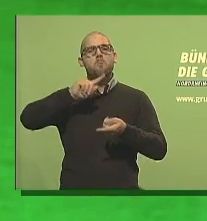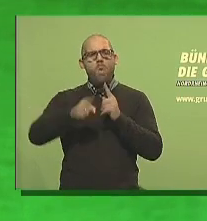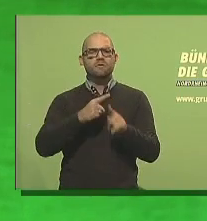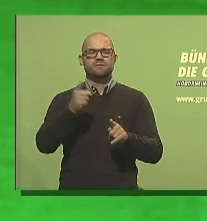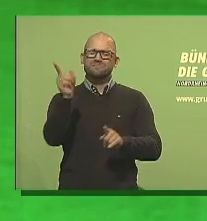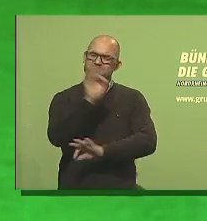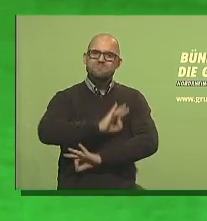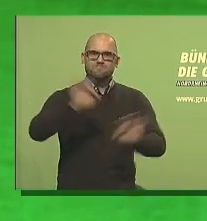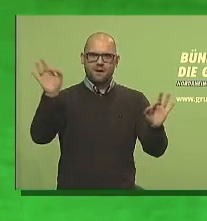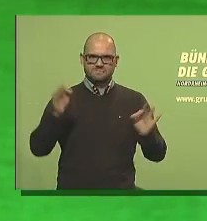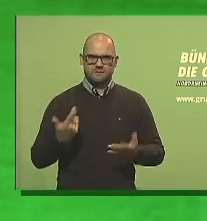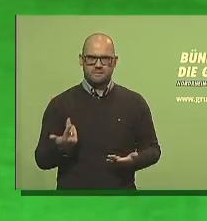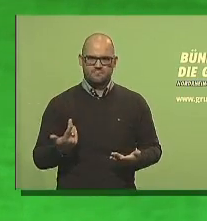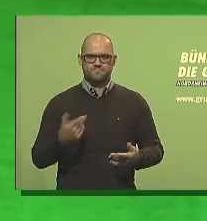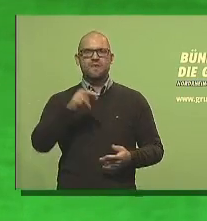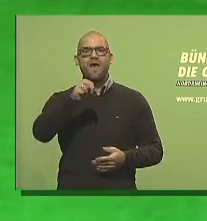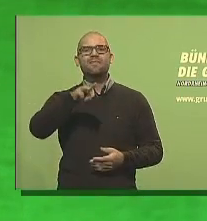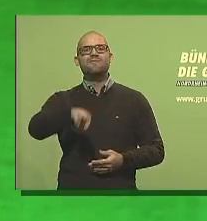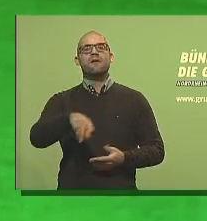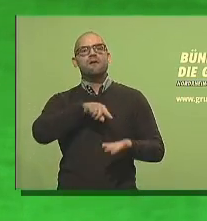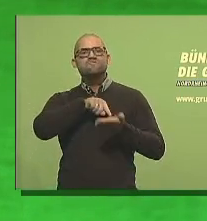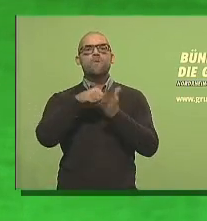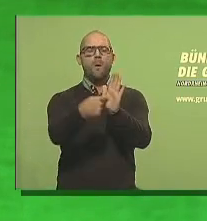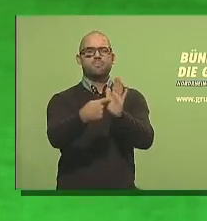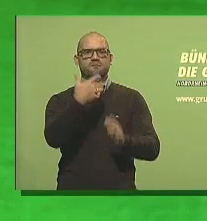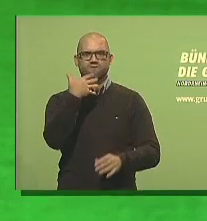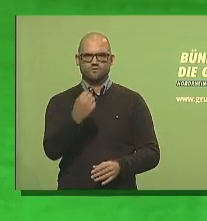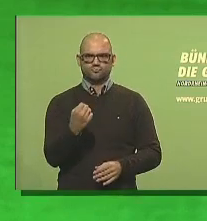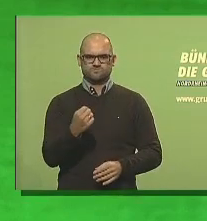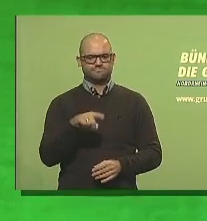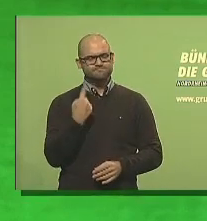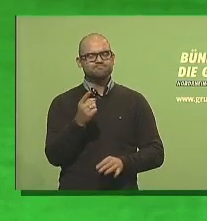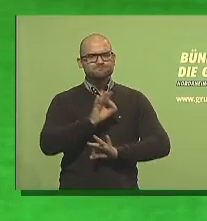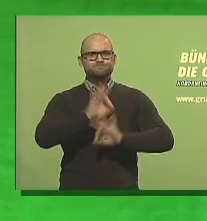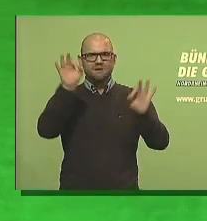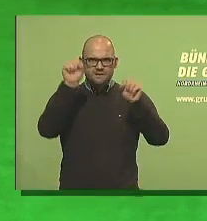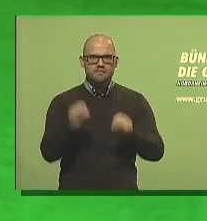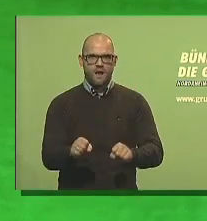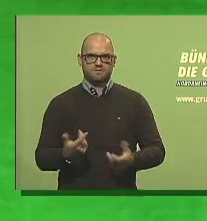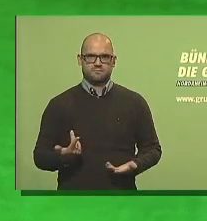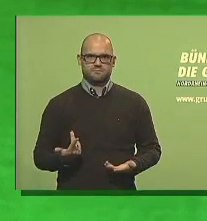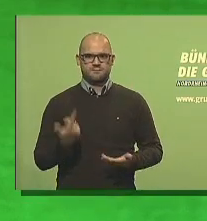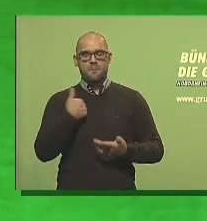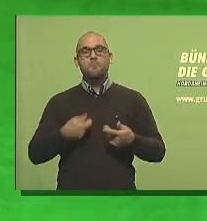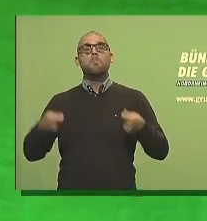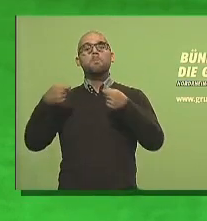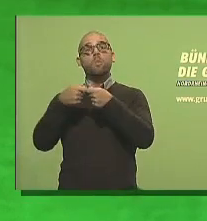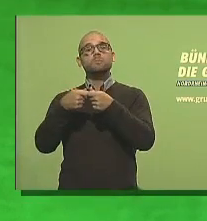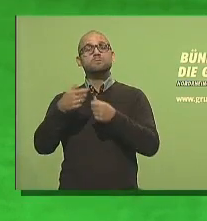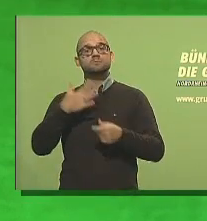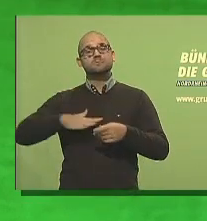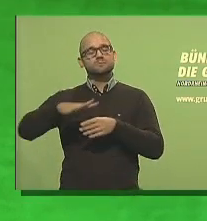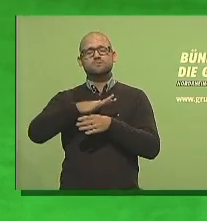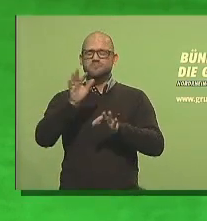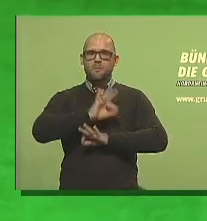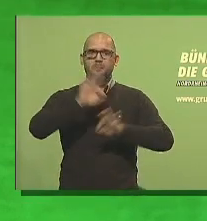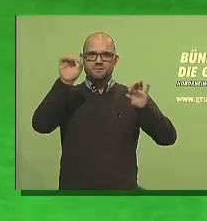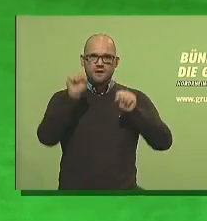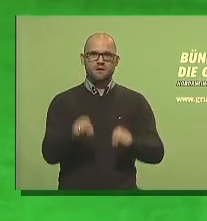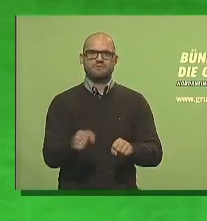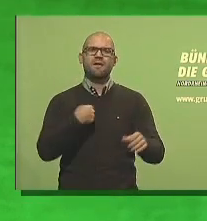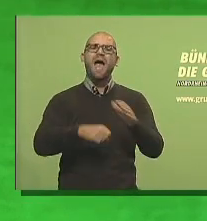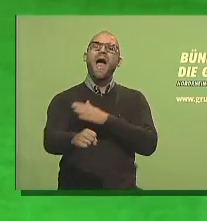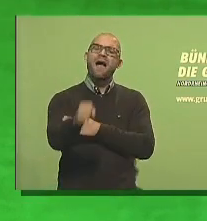Da kann NRW Vorbild sein, das wollen wir anders, das können wir besser, das können wir auch im Bund besser. Eine echte Energierevolution, die brauchen